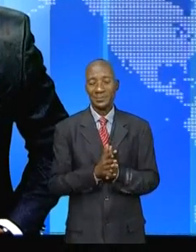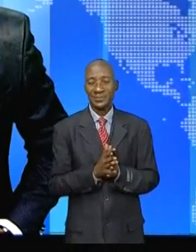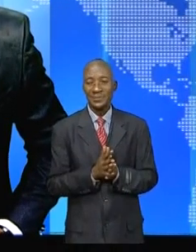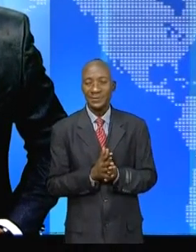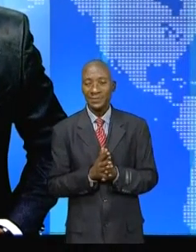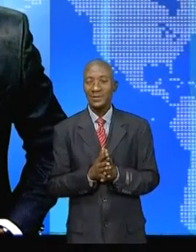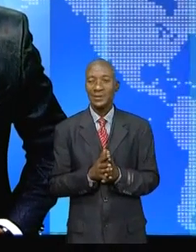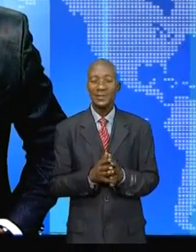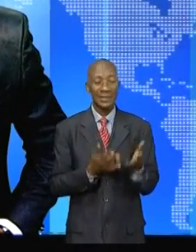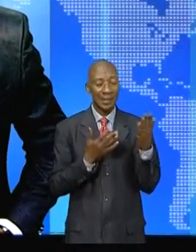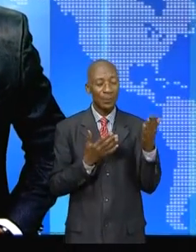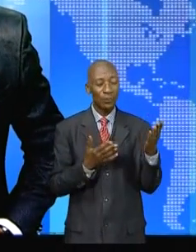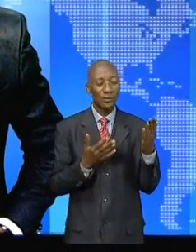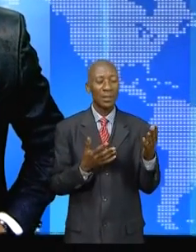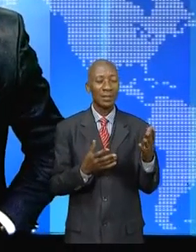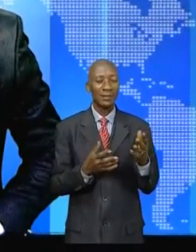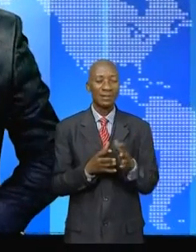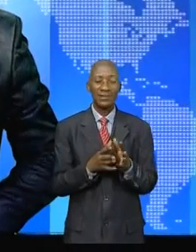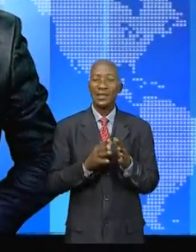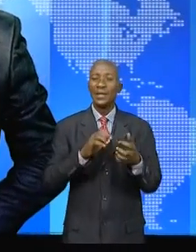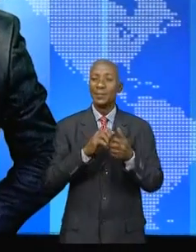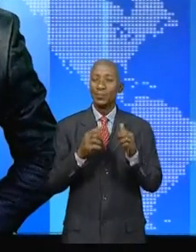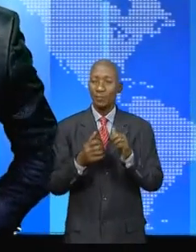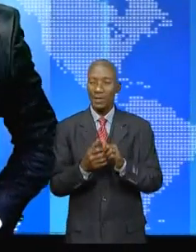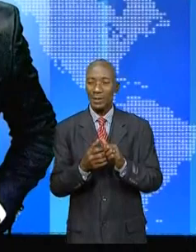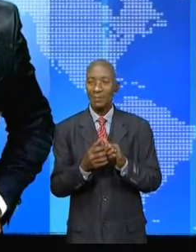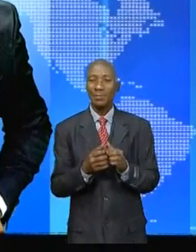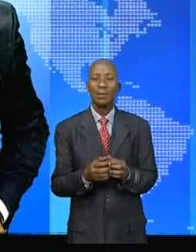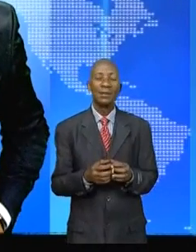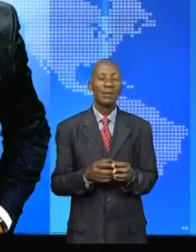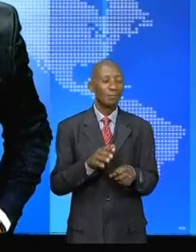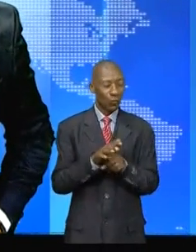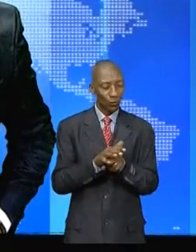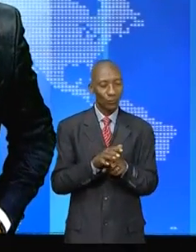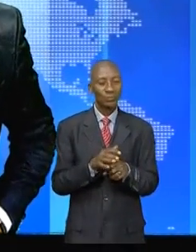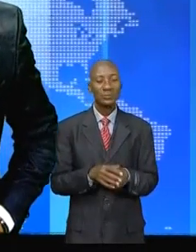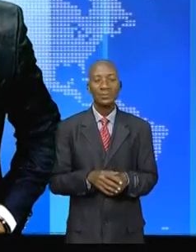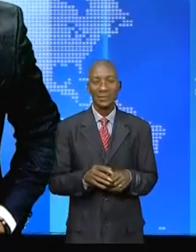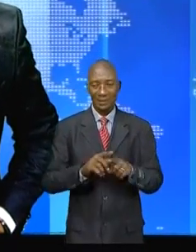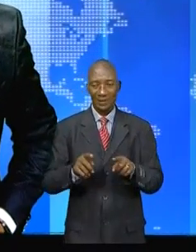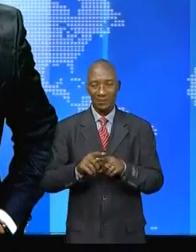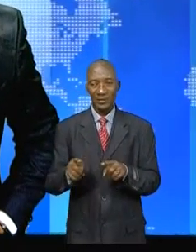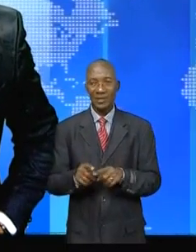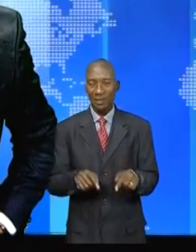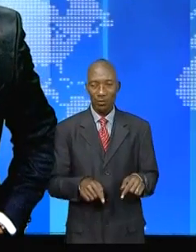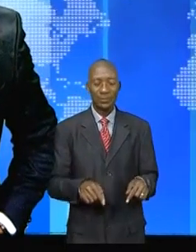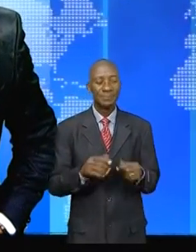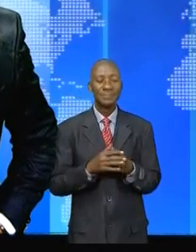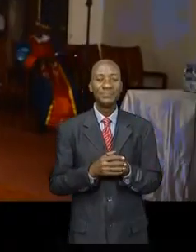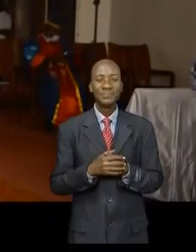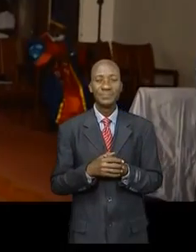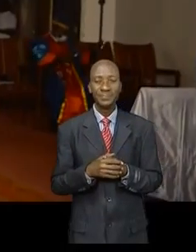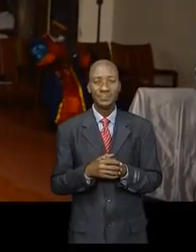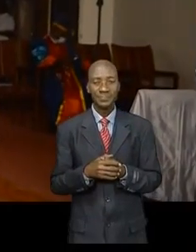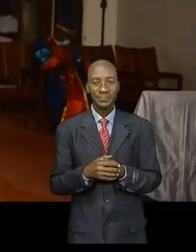des parents et problèmes psychosociaux préoccupants des enfants à Kinshasa ». Grâce Morosso a signé ce reportage.